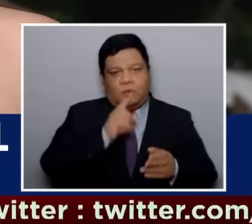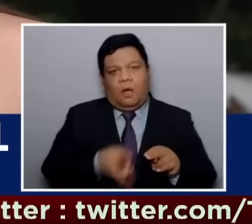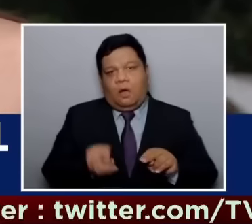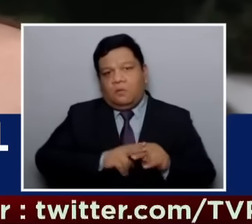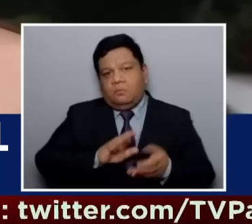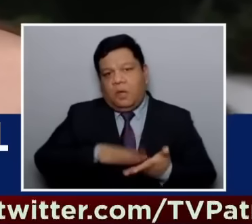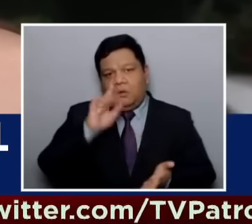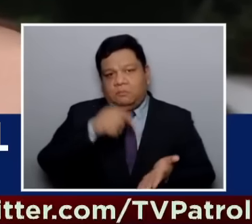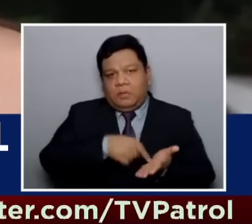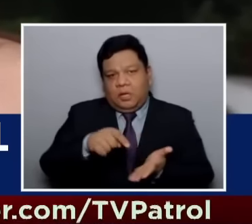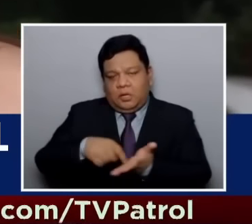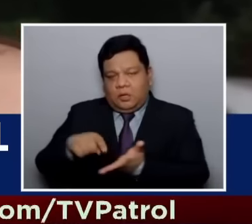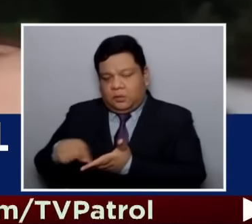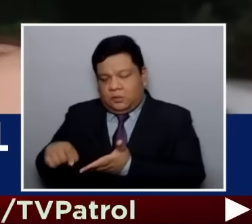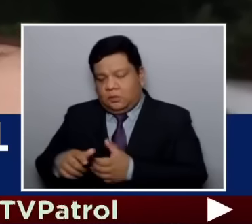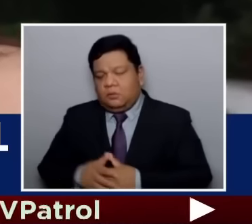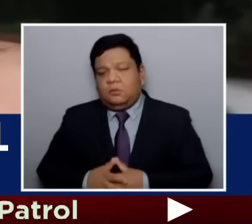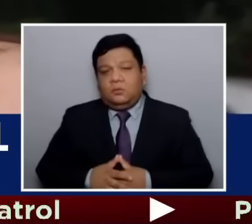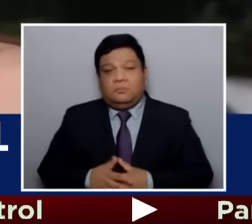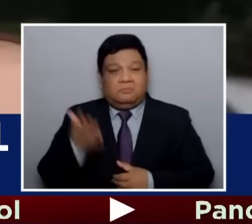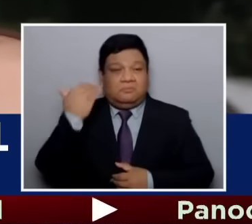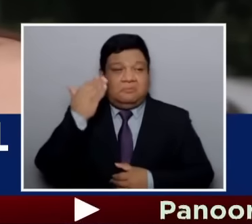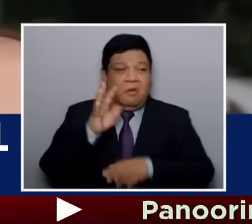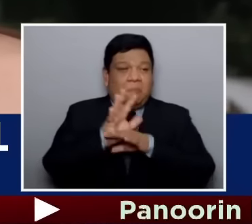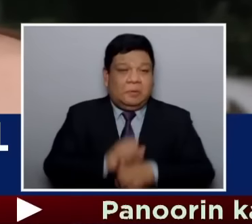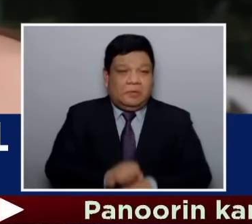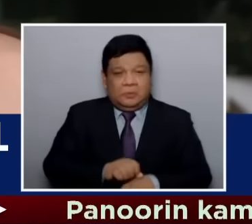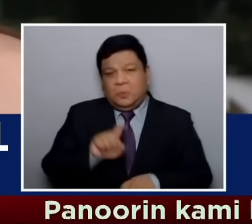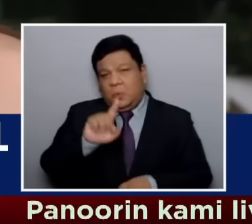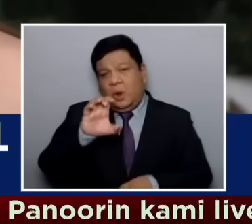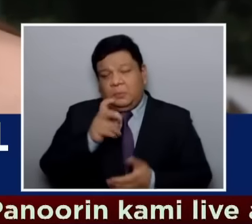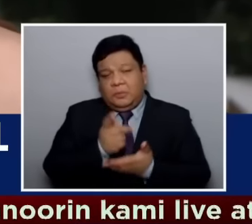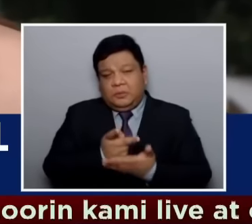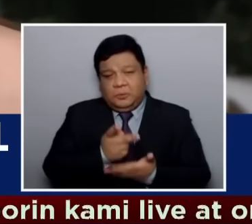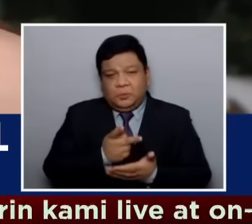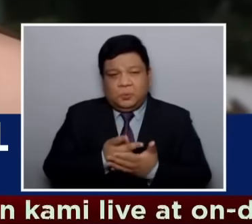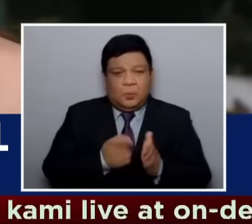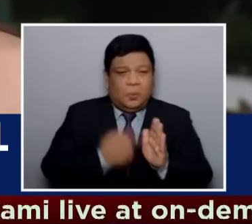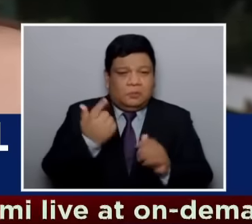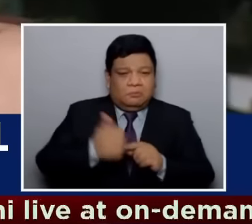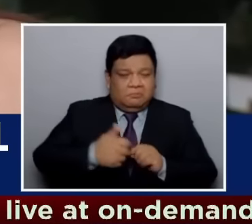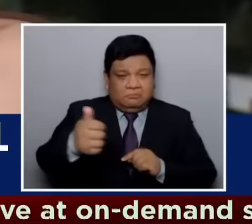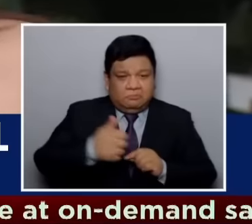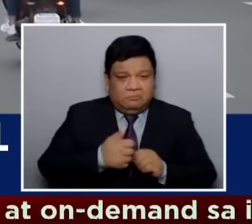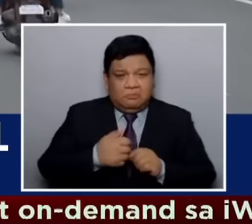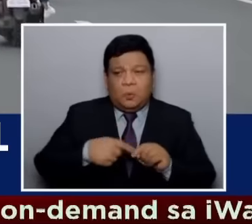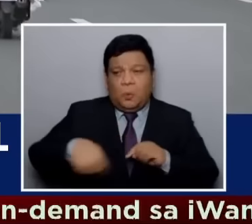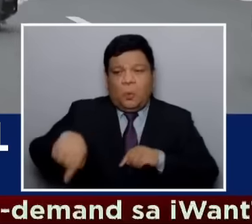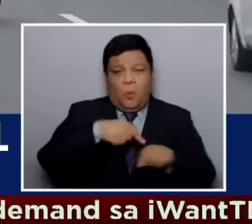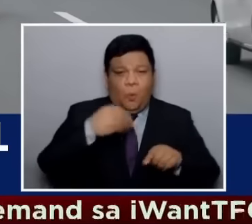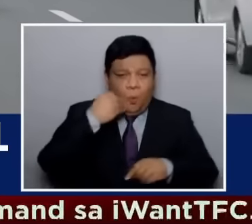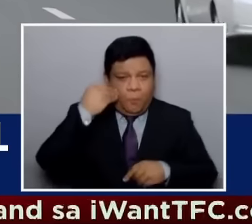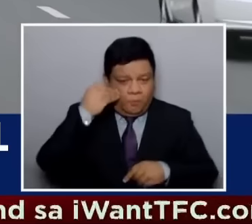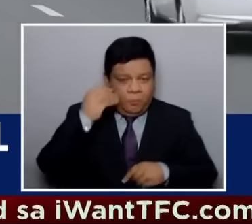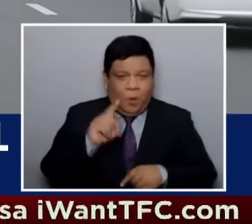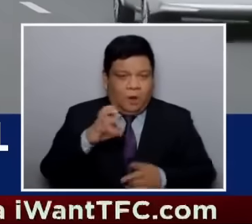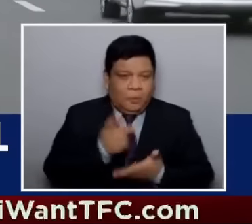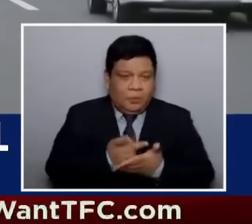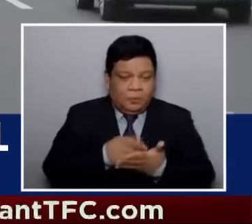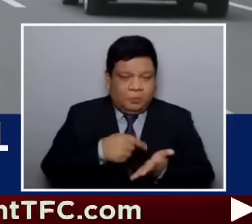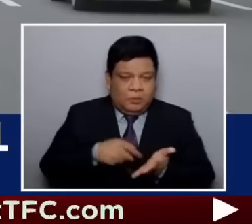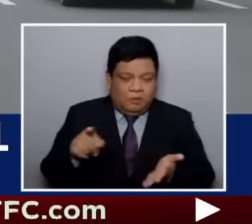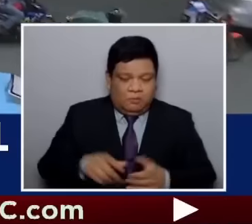po, 100 po siguro kapag isa papunta pa lang po. And then another 100 pa uwi po. Hiling niya,